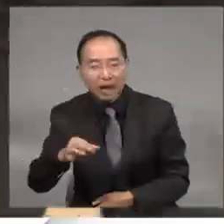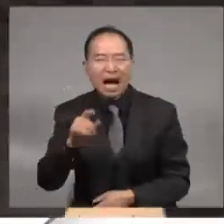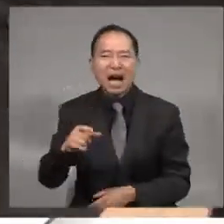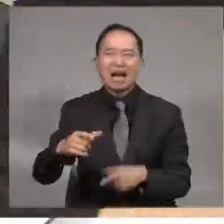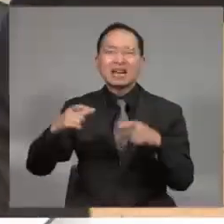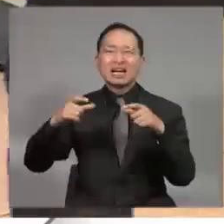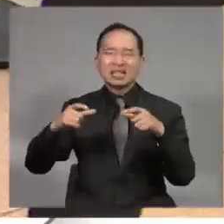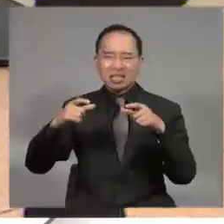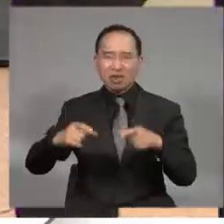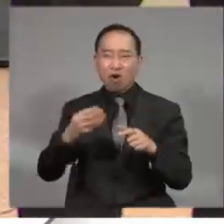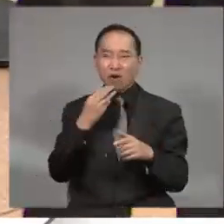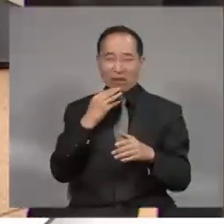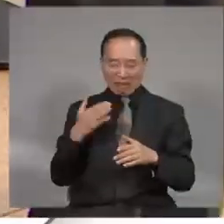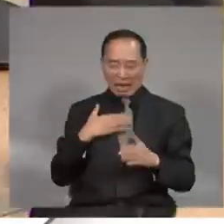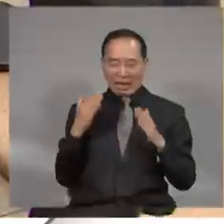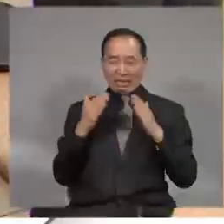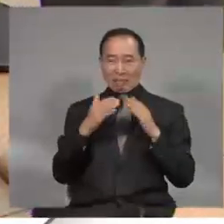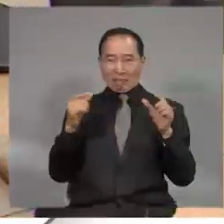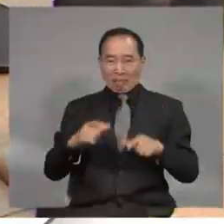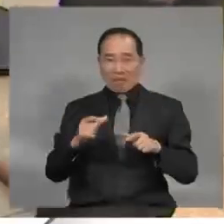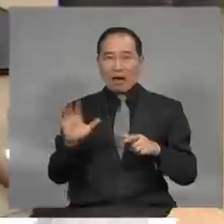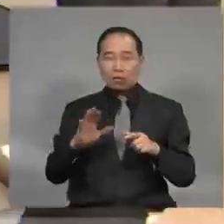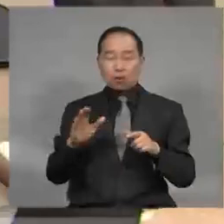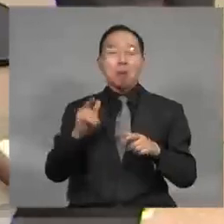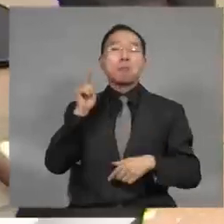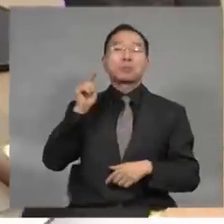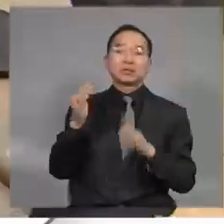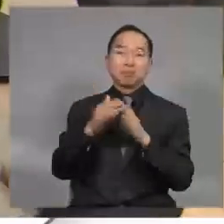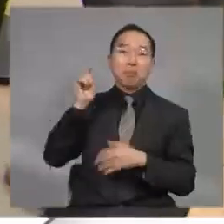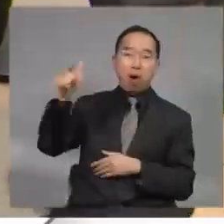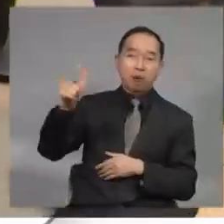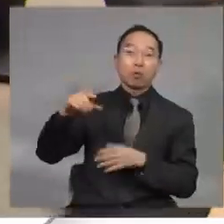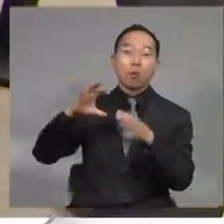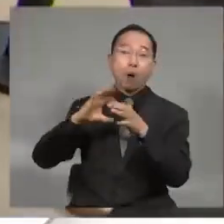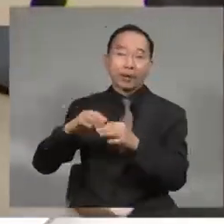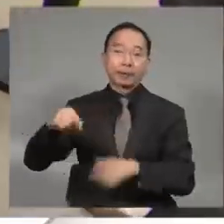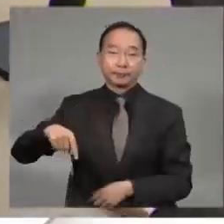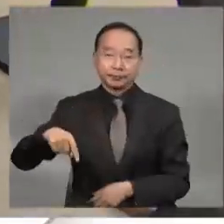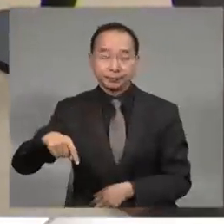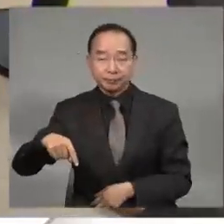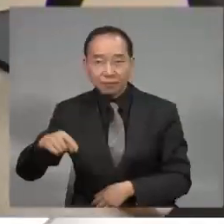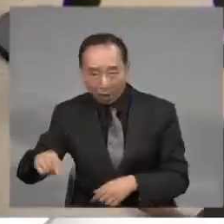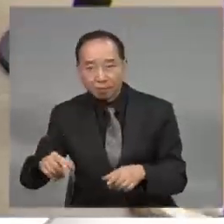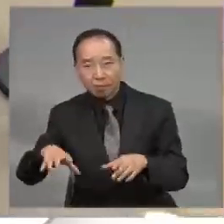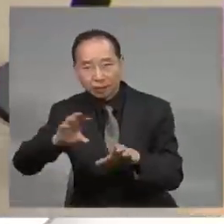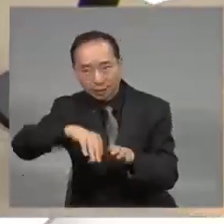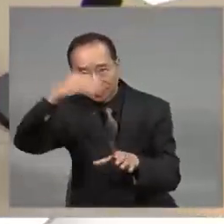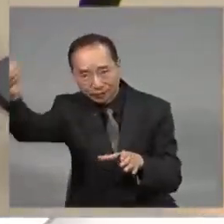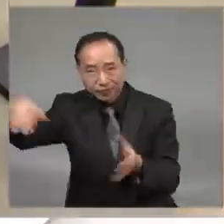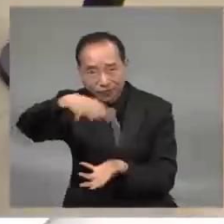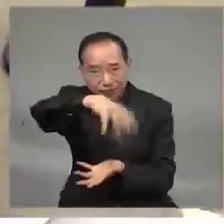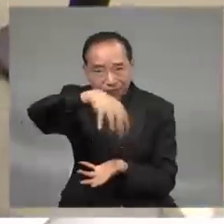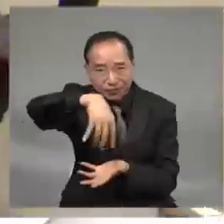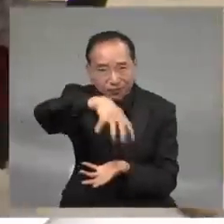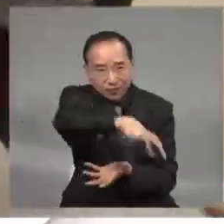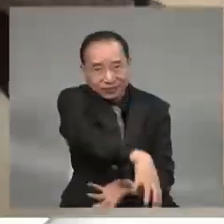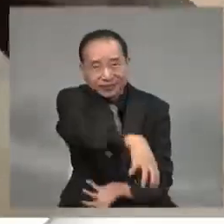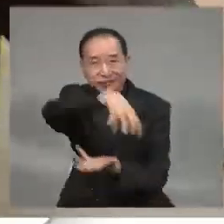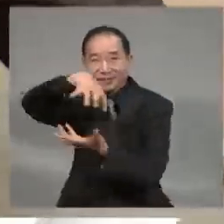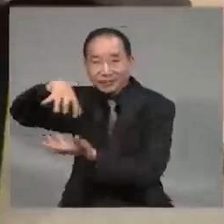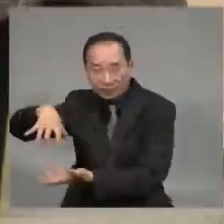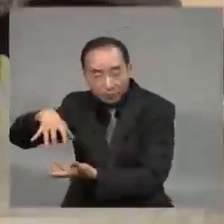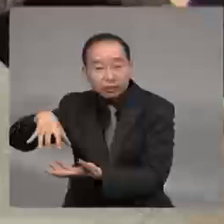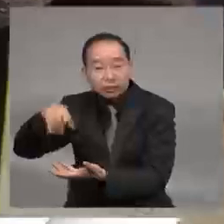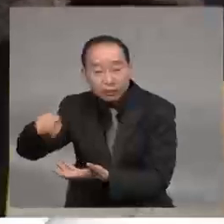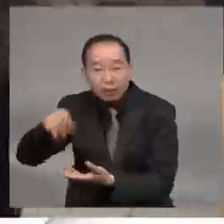사전 투표함일 거라서요. 예. 그거를 이제 개함을 하셔서 그 안에 있는 회송용 봉투를 다 꺼내실 겁니다. 예. 그럼 그 회송용 봉투를 저기